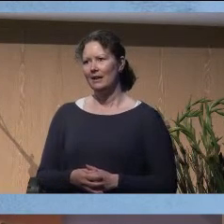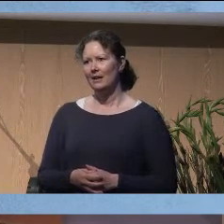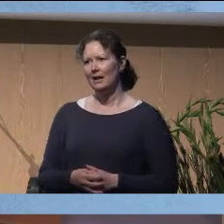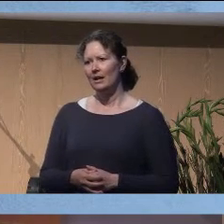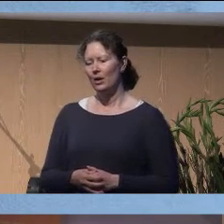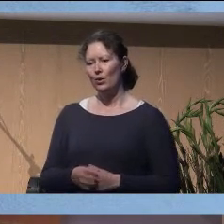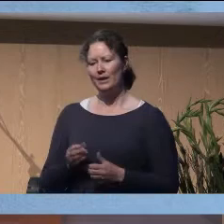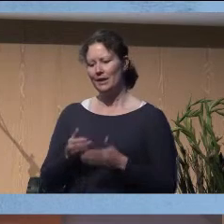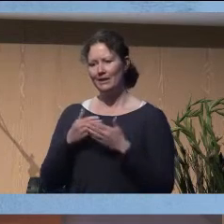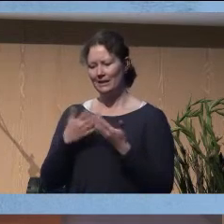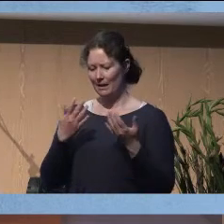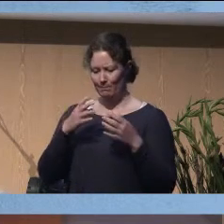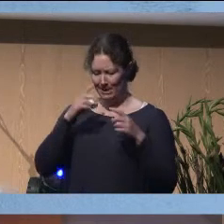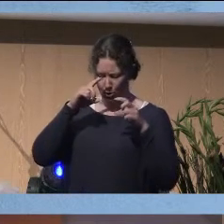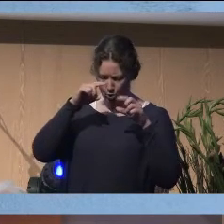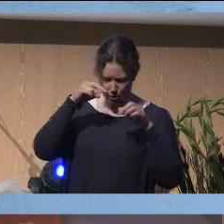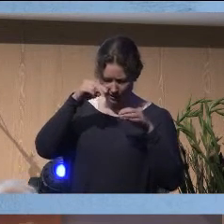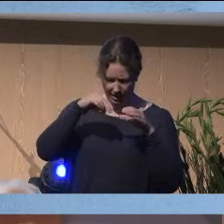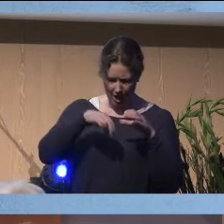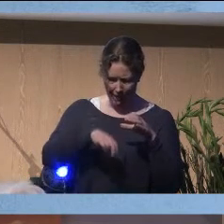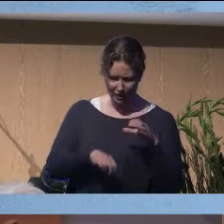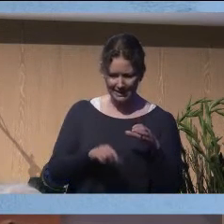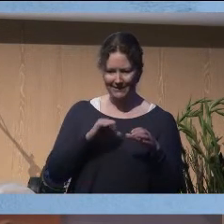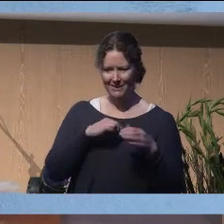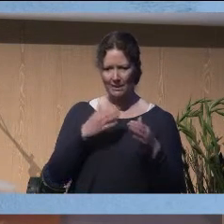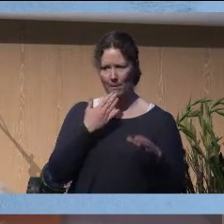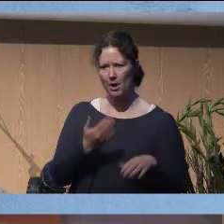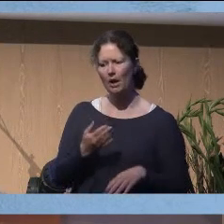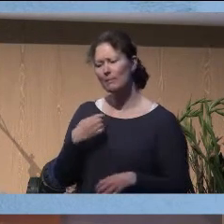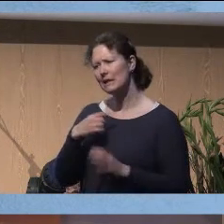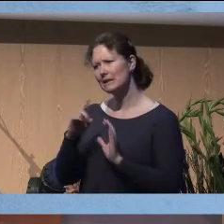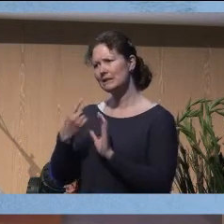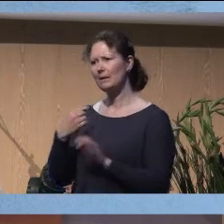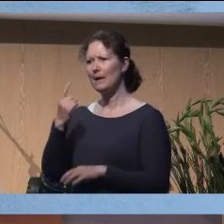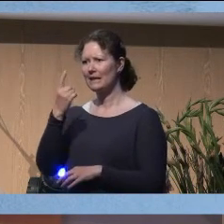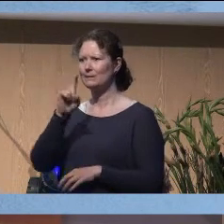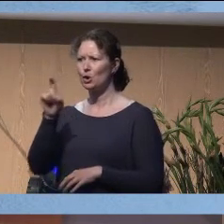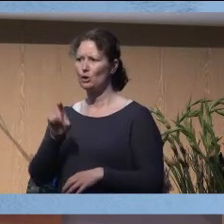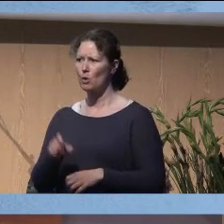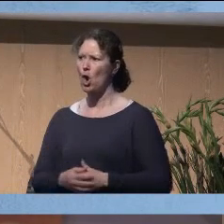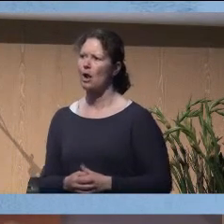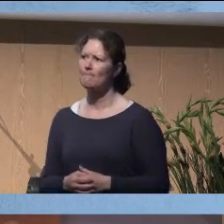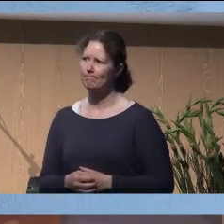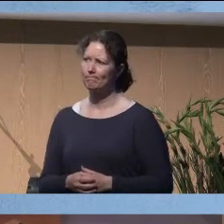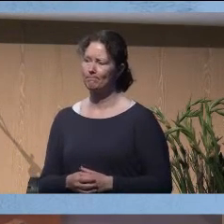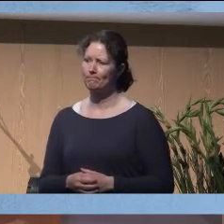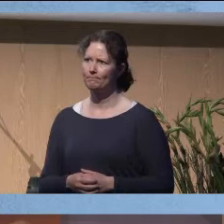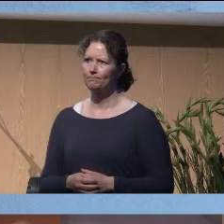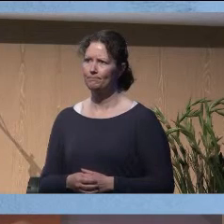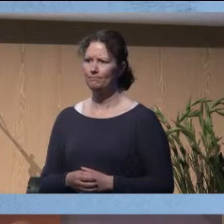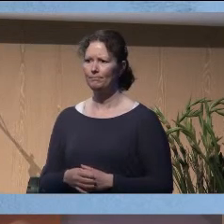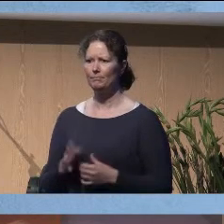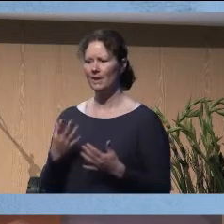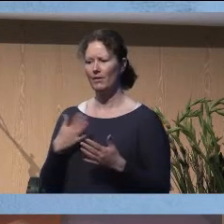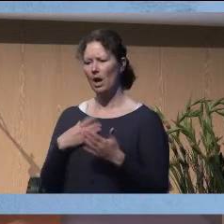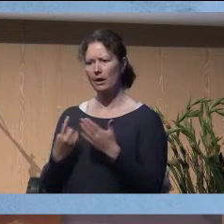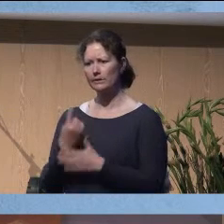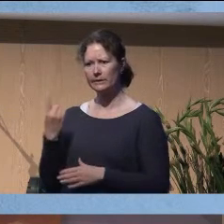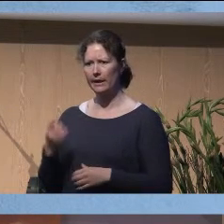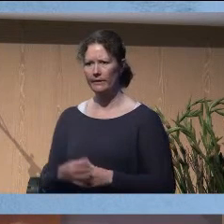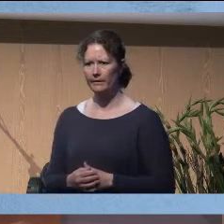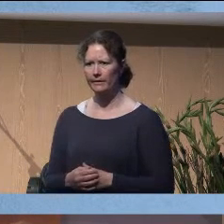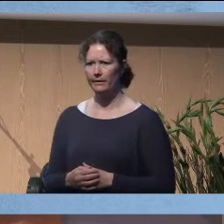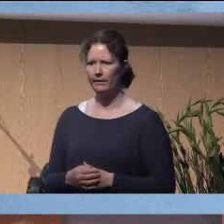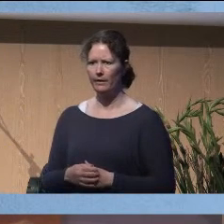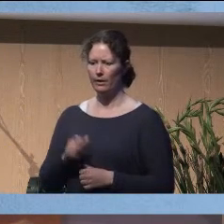Og det hjelper jo ikke å grave oss ned i det ikke er bra. Men jeg stiller meg et spørsmål. Hva var det som har skjedd?